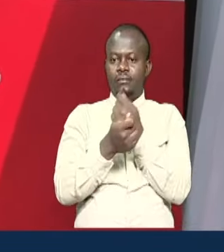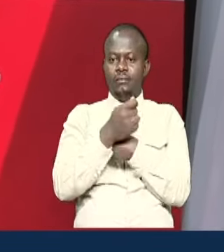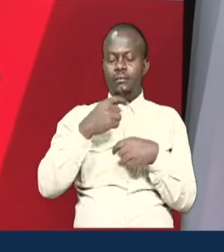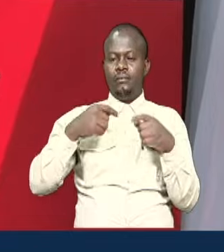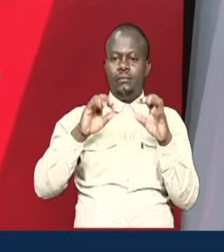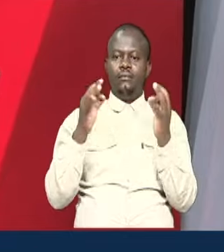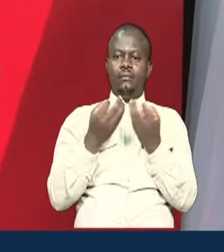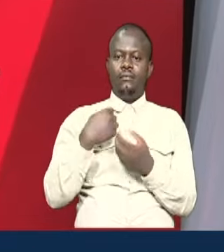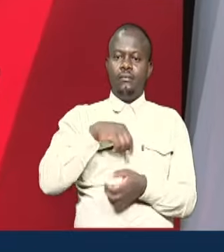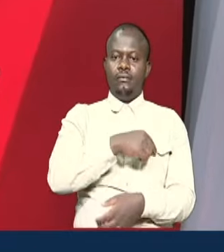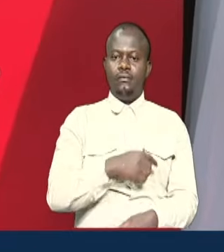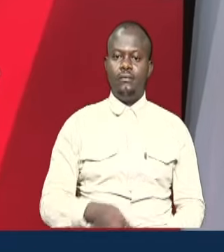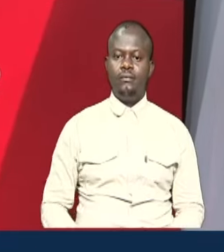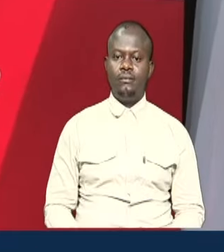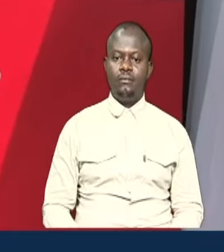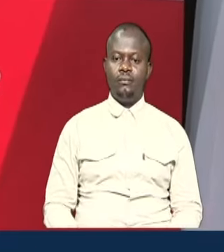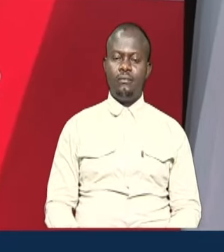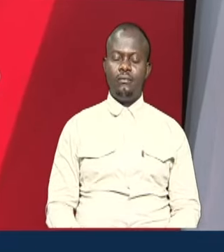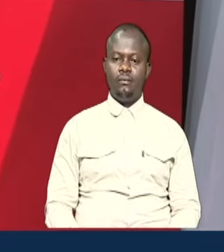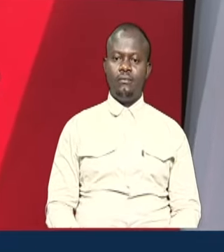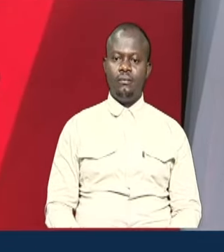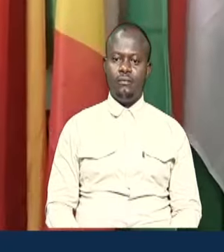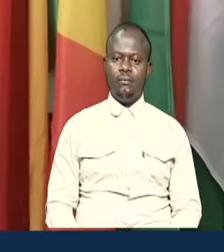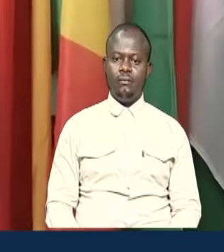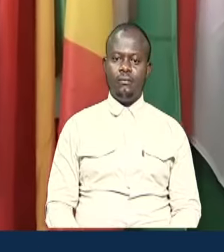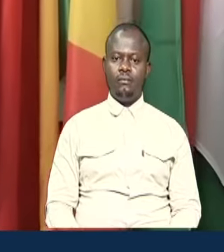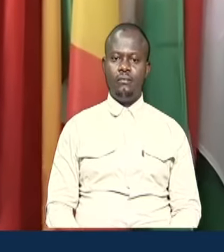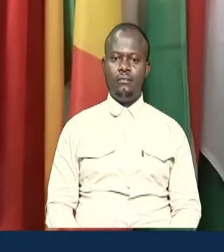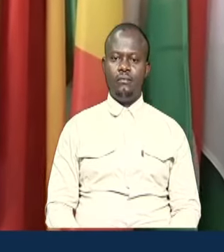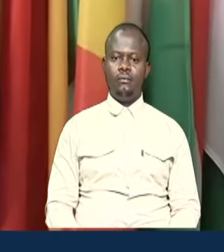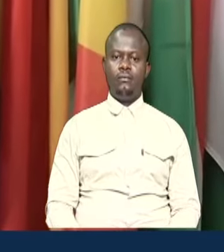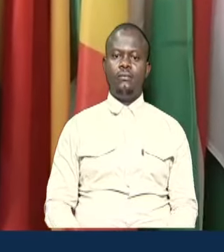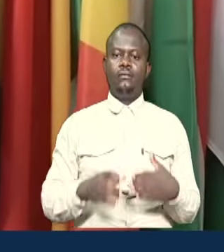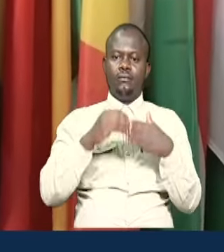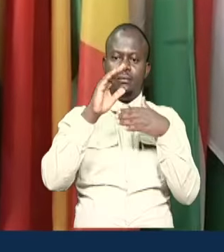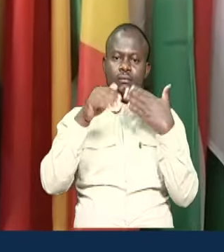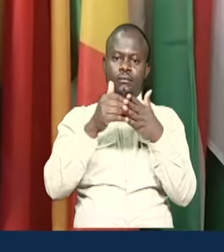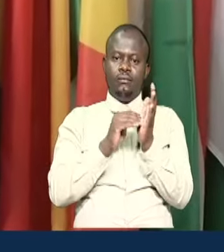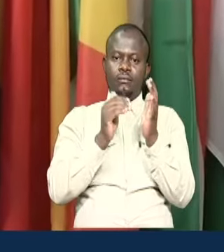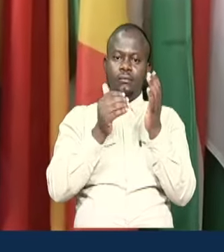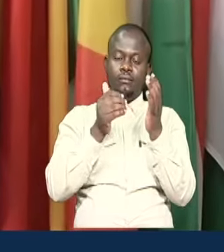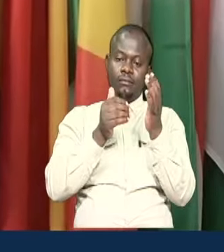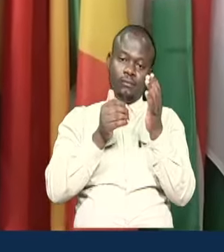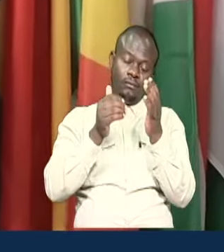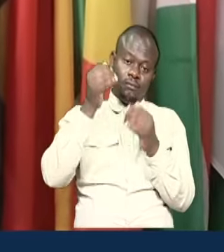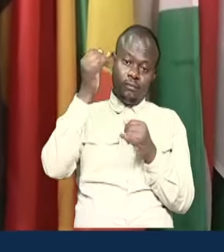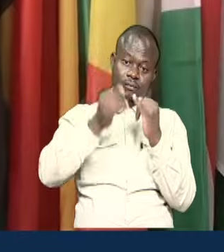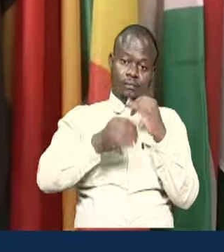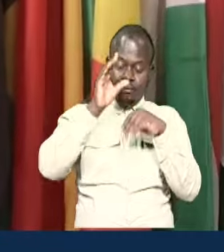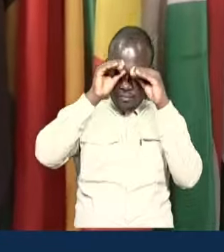yacu the change in our communities Abayobozi bitabiriye ibirori byo gusoza amasomo muri AIMS muri uyu